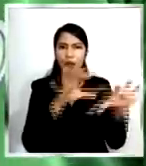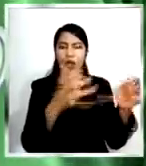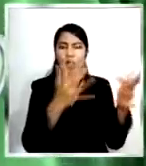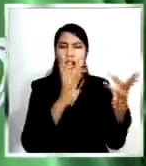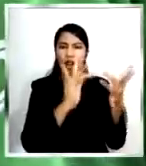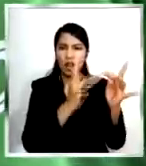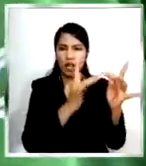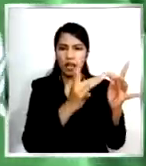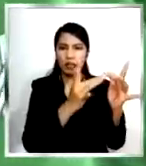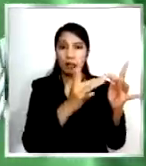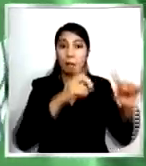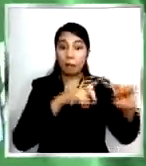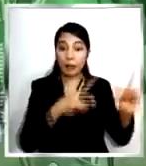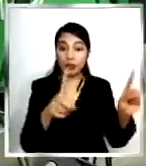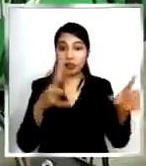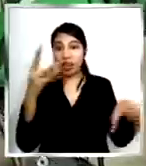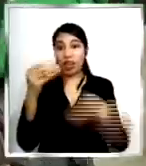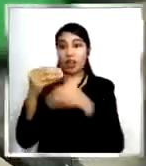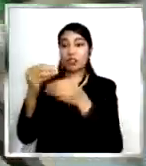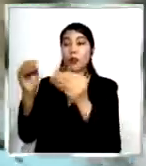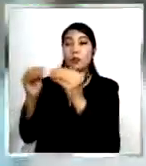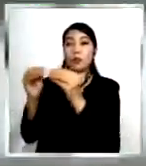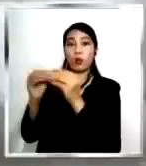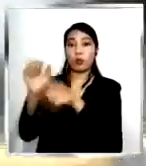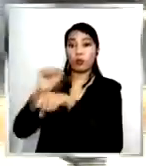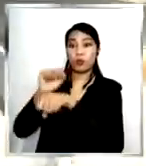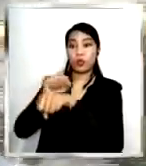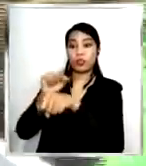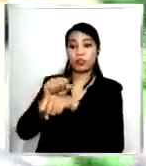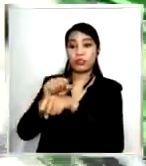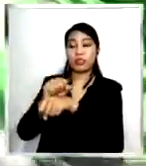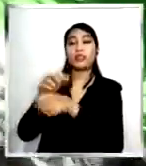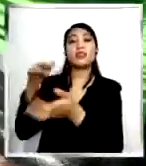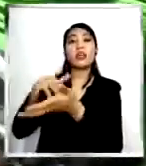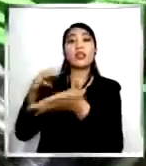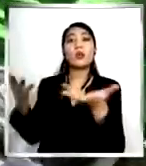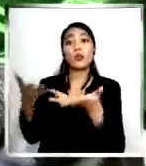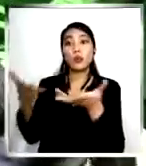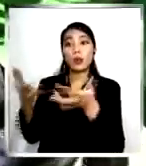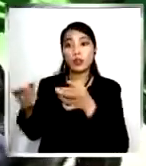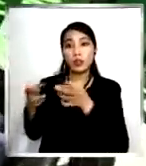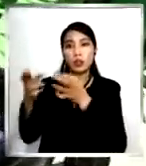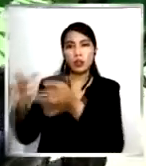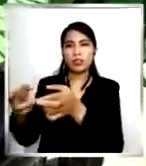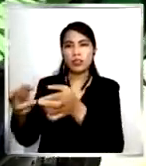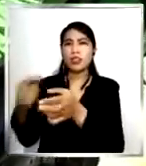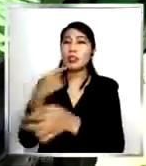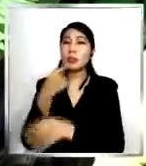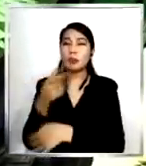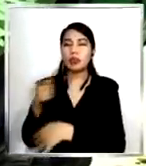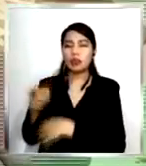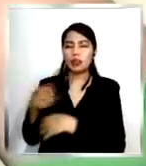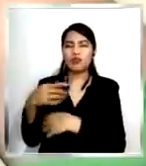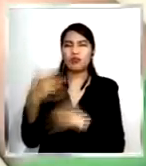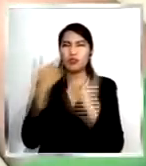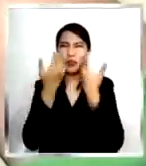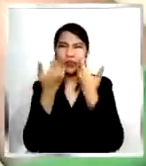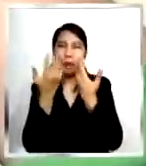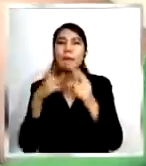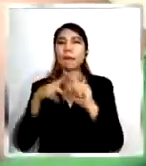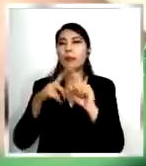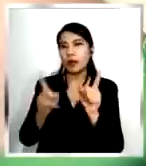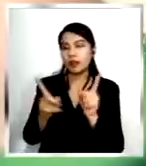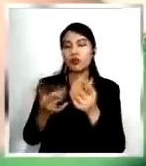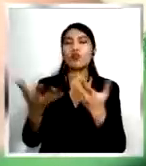mo sa gilid ng kalsada? Aminado si Ax, minsan nahihiya siya, pero sa bandang huli, nais niya magsilbing inspirasyon para sa mga tulad